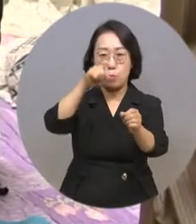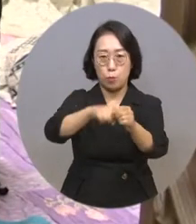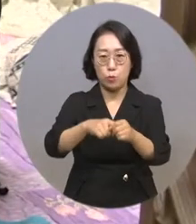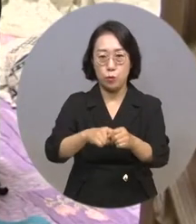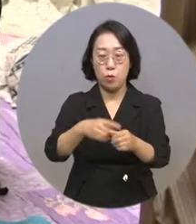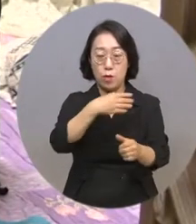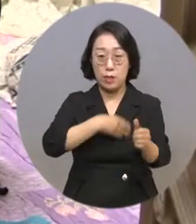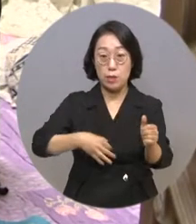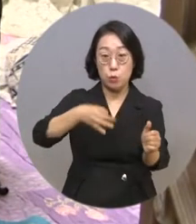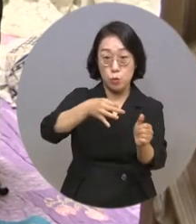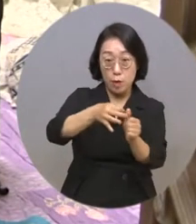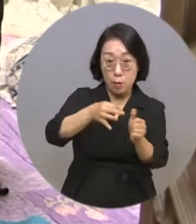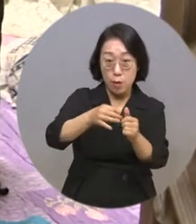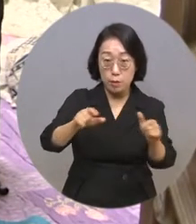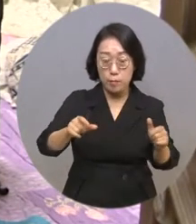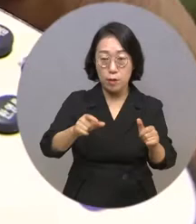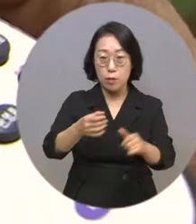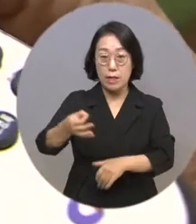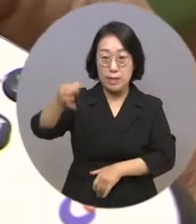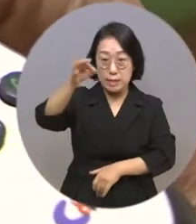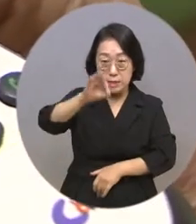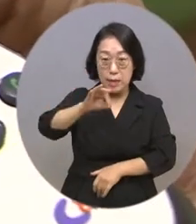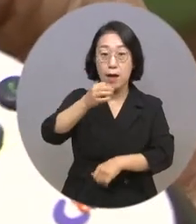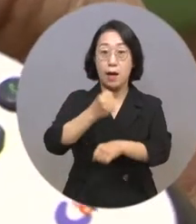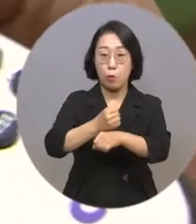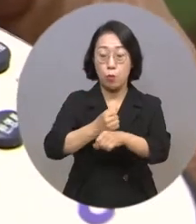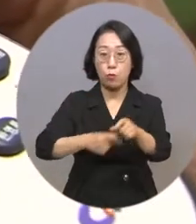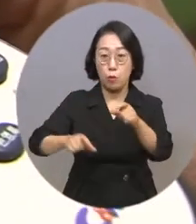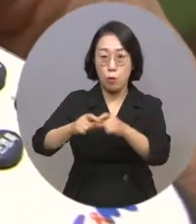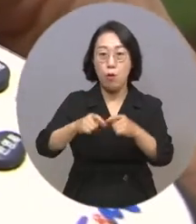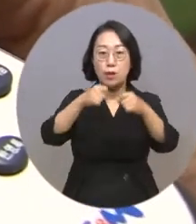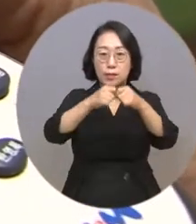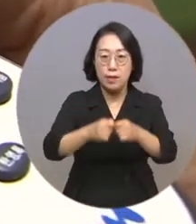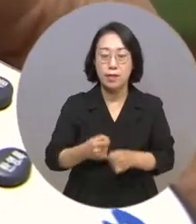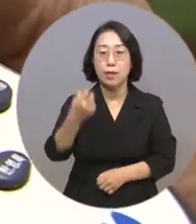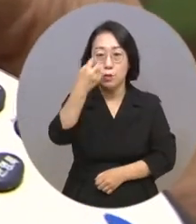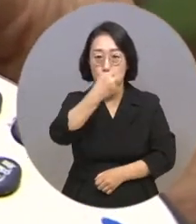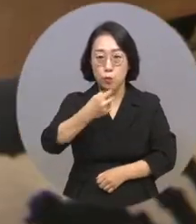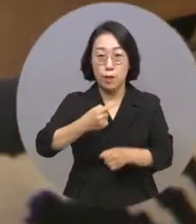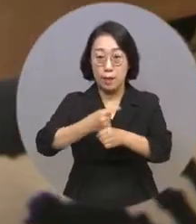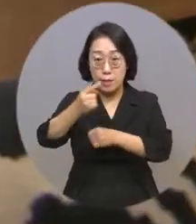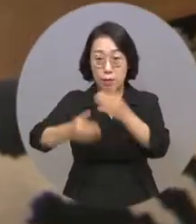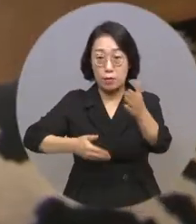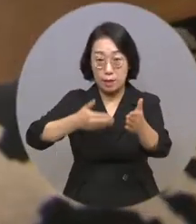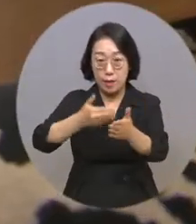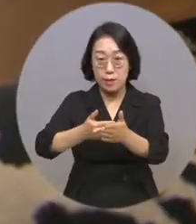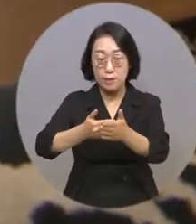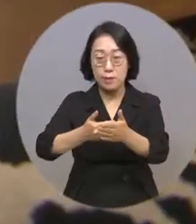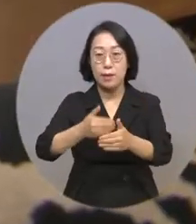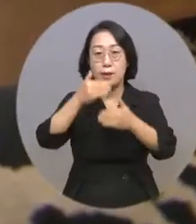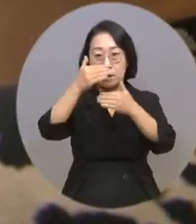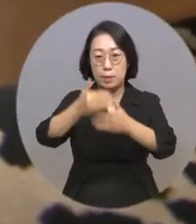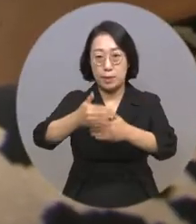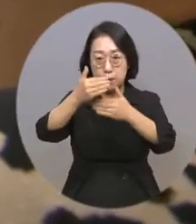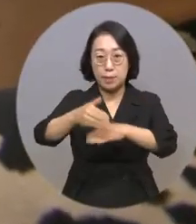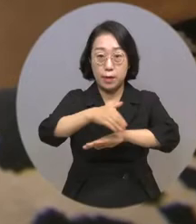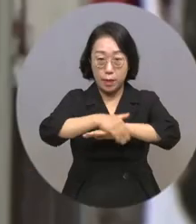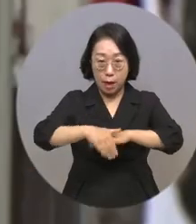기초생활보장제도 생계급여 기준을 단계적으로 인상하기 위해 실태조사를 거쳐 내년까지 단계별 이행안을